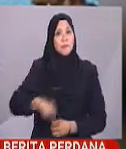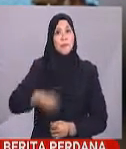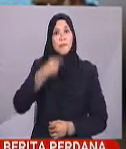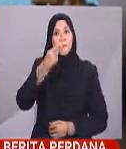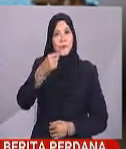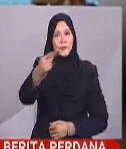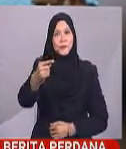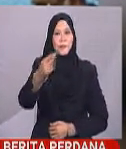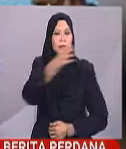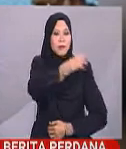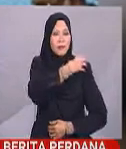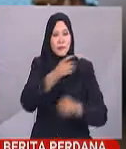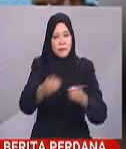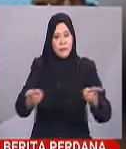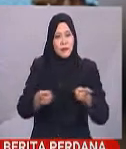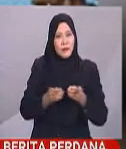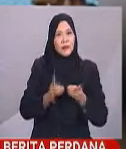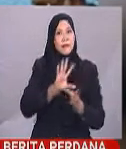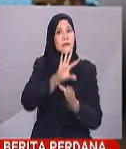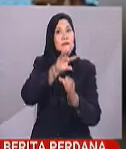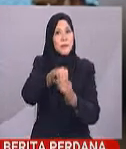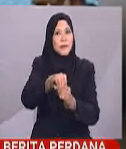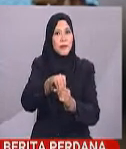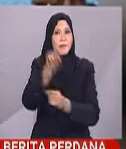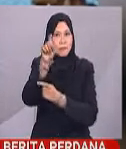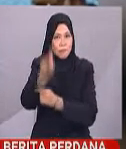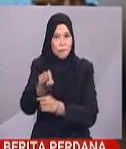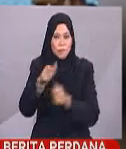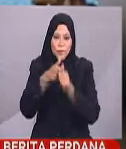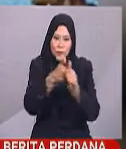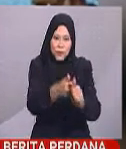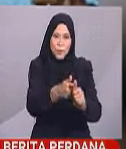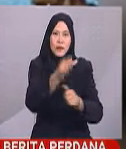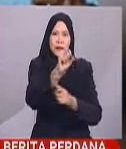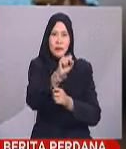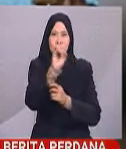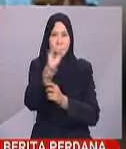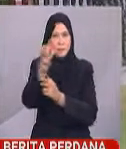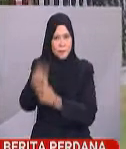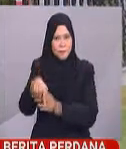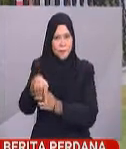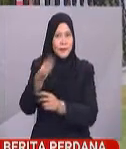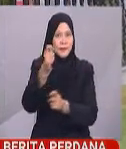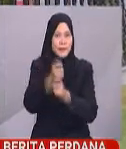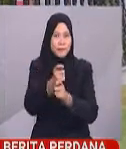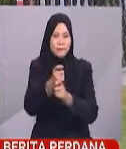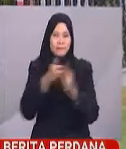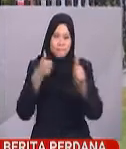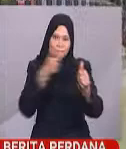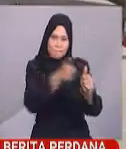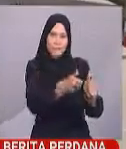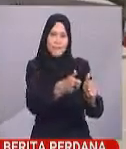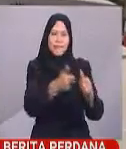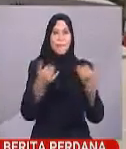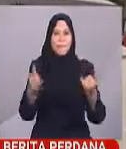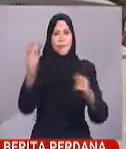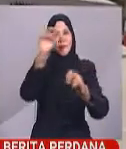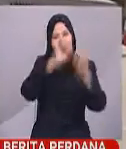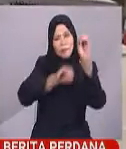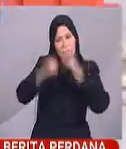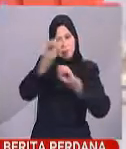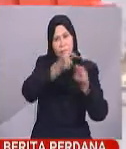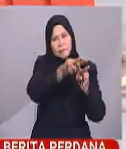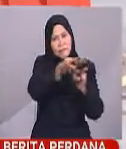daerah dan kariah masjid terlibat harus memastikan SOP yang ditetapkan dipatuhi. Tinjauan di